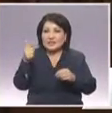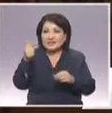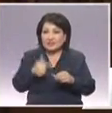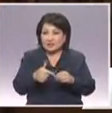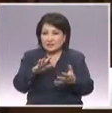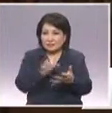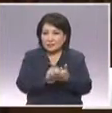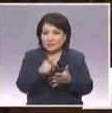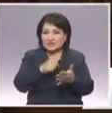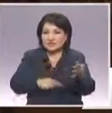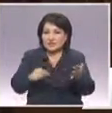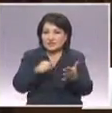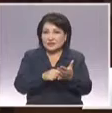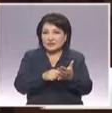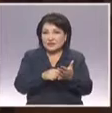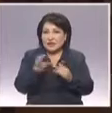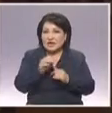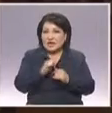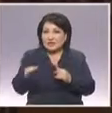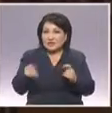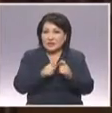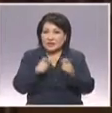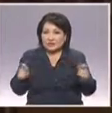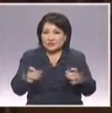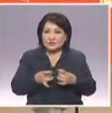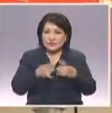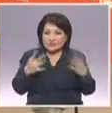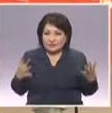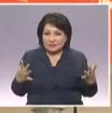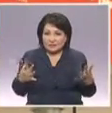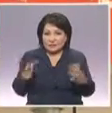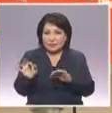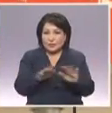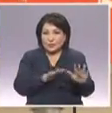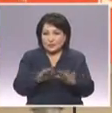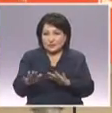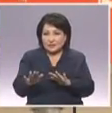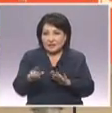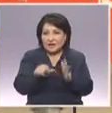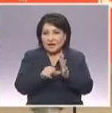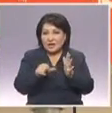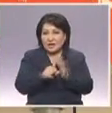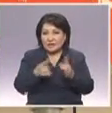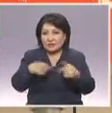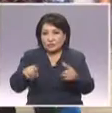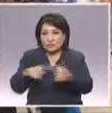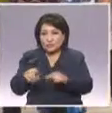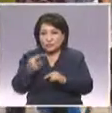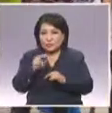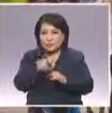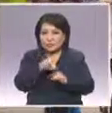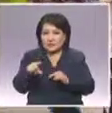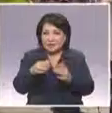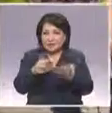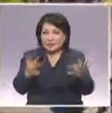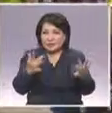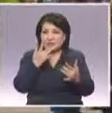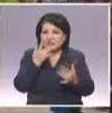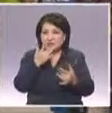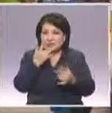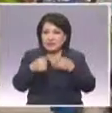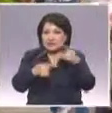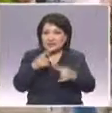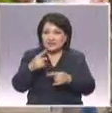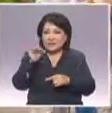осы қалашықтың ресми ашылу салтанаты өтуде. Алты құрлықтың өкілдері әртүрлі тіл, түр, діл, дін. Бірақ